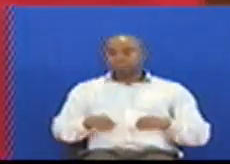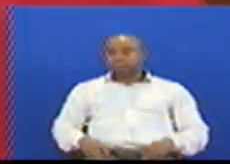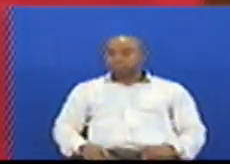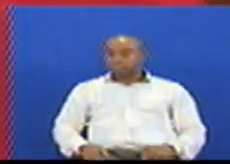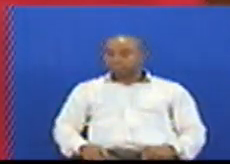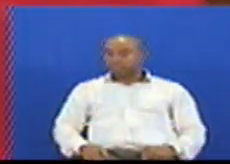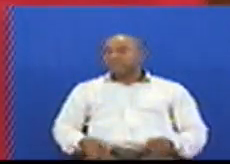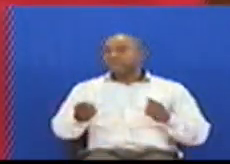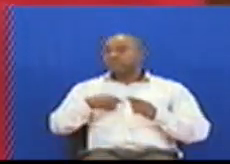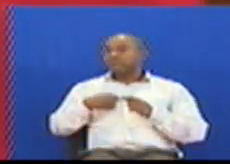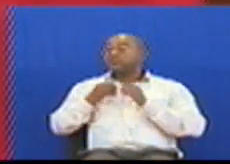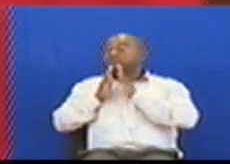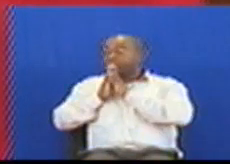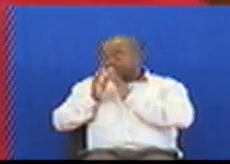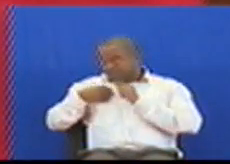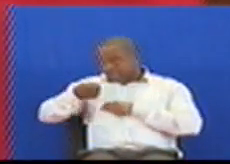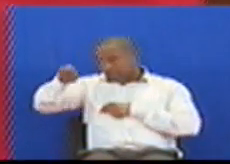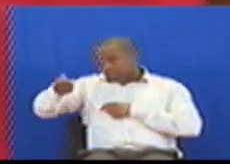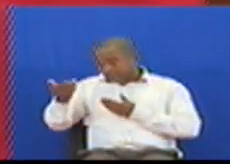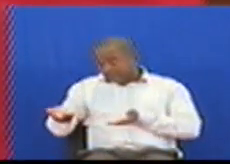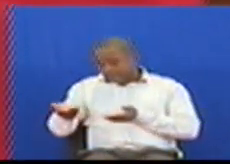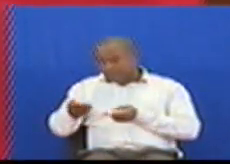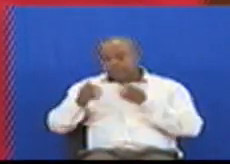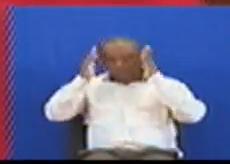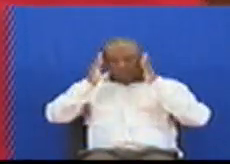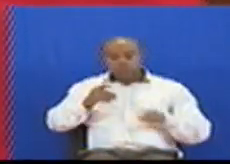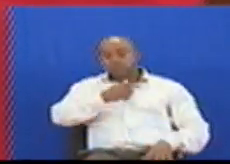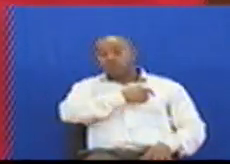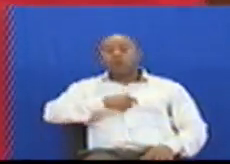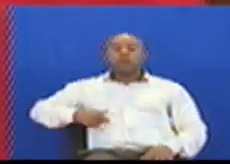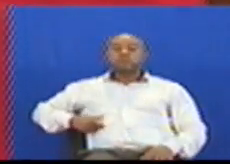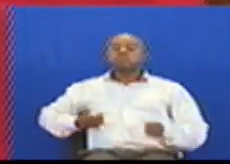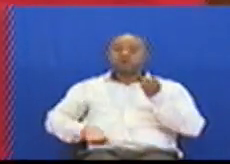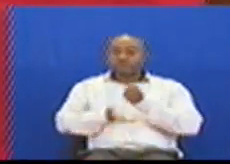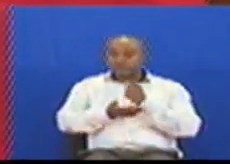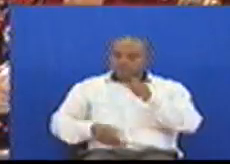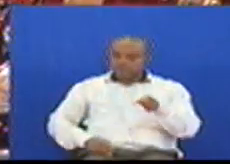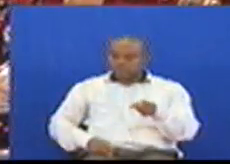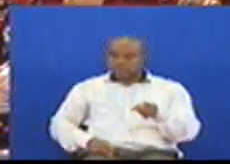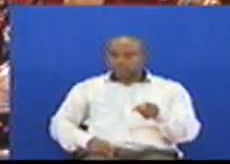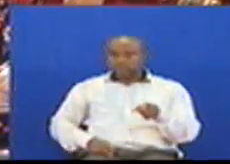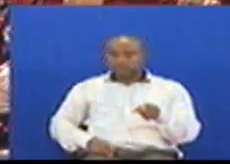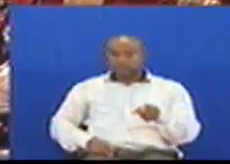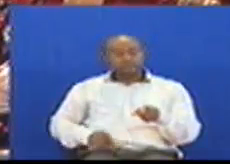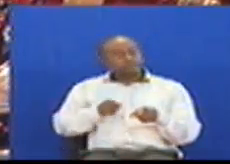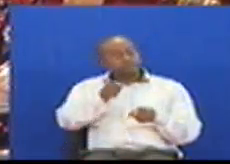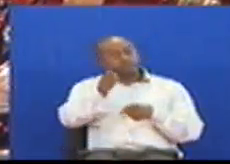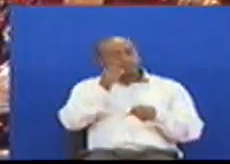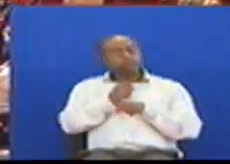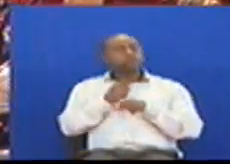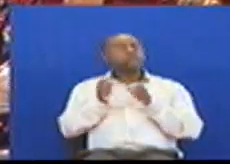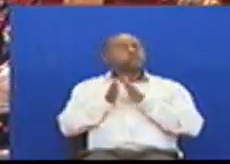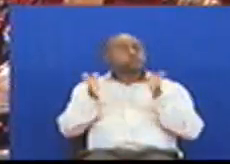sana na kumpongeza Mheshimiwa Rais kwa kazi kubwa sana anayoifanya na kuwatendea haki wananchi wa taifa hili.